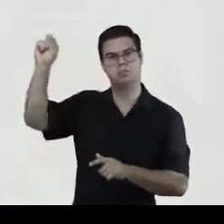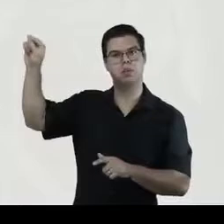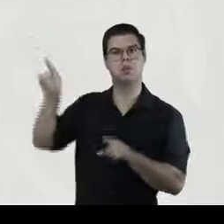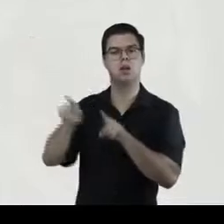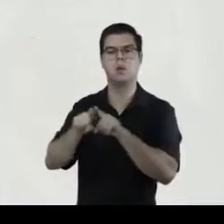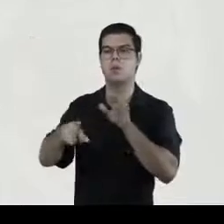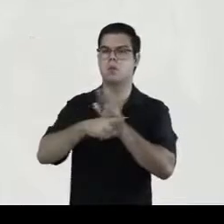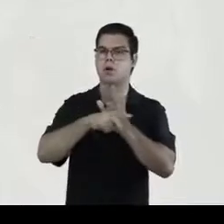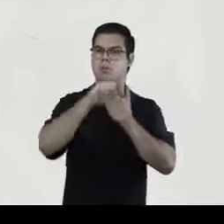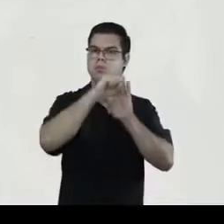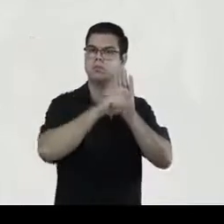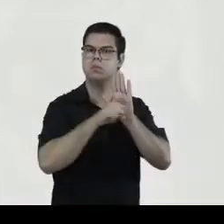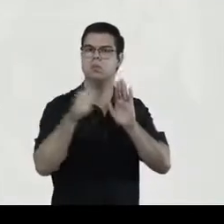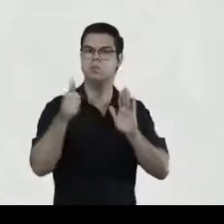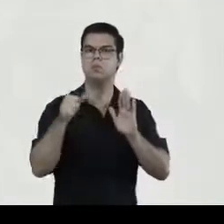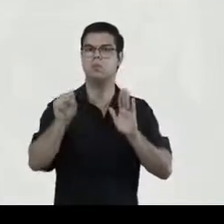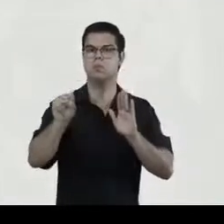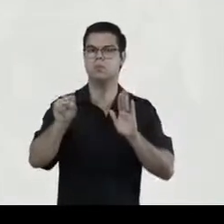Suivante.